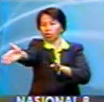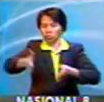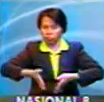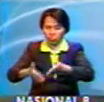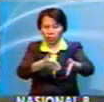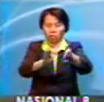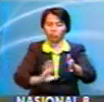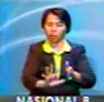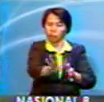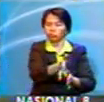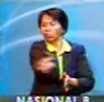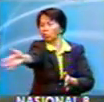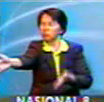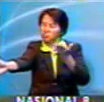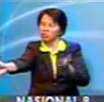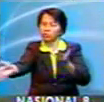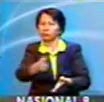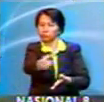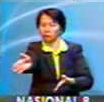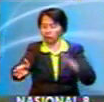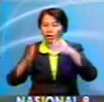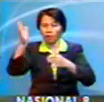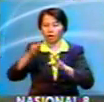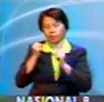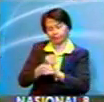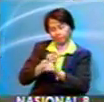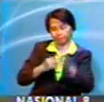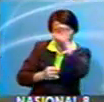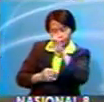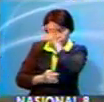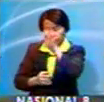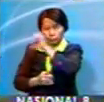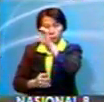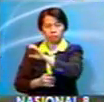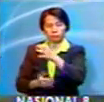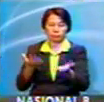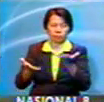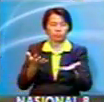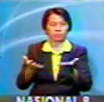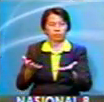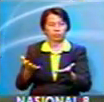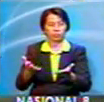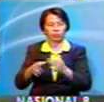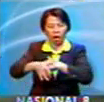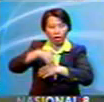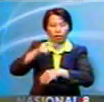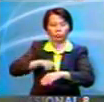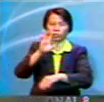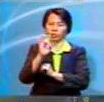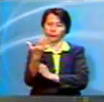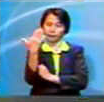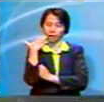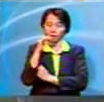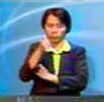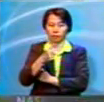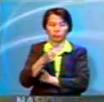yang dan pihaknya akan bekerja keras untuk mengesan seawal pukul 8 pagi tapi